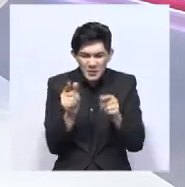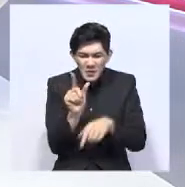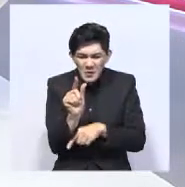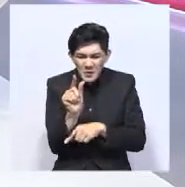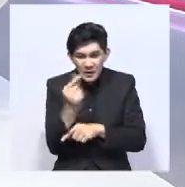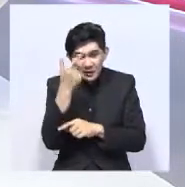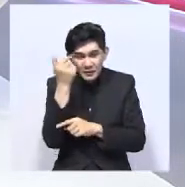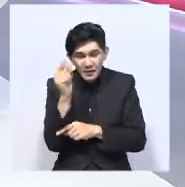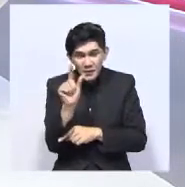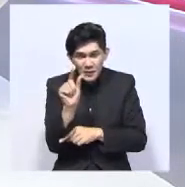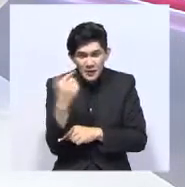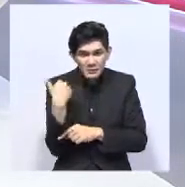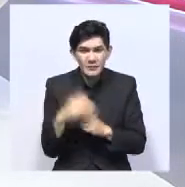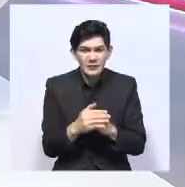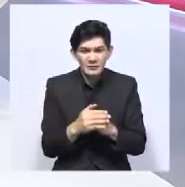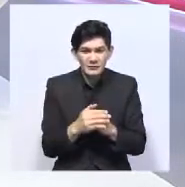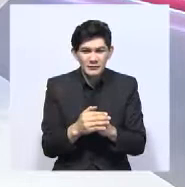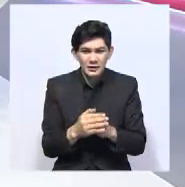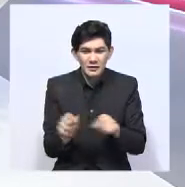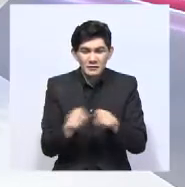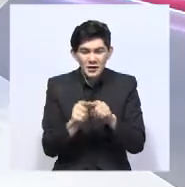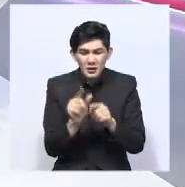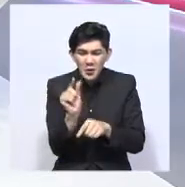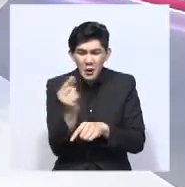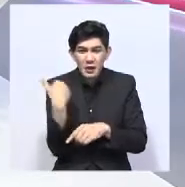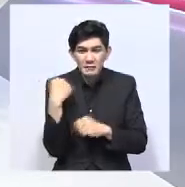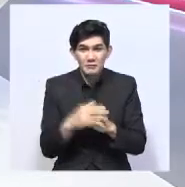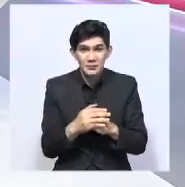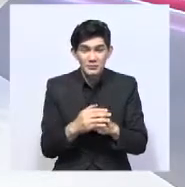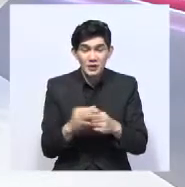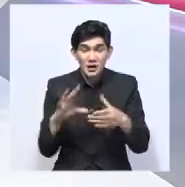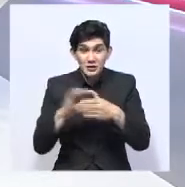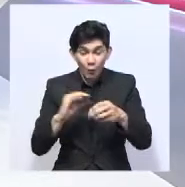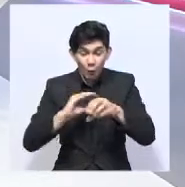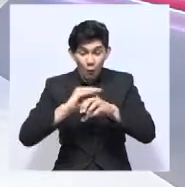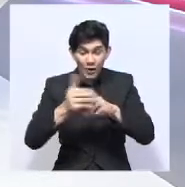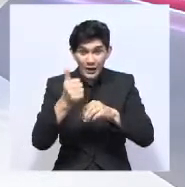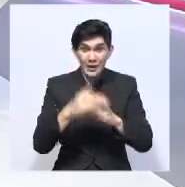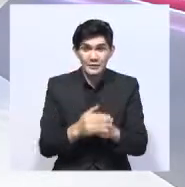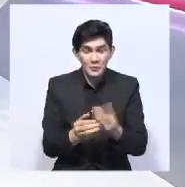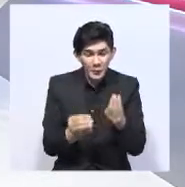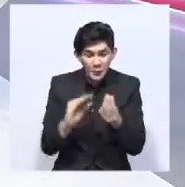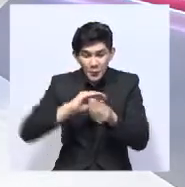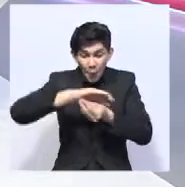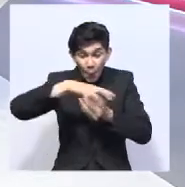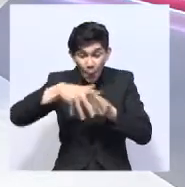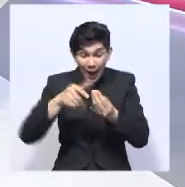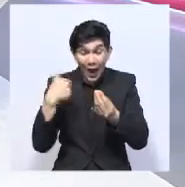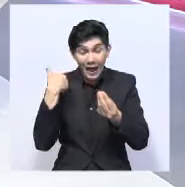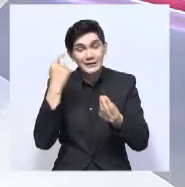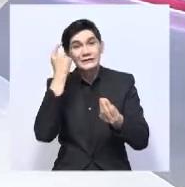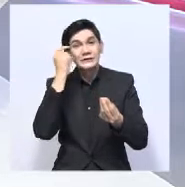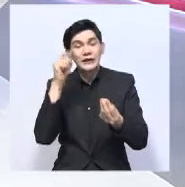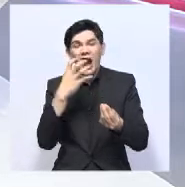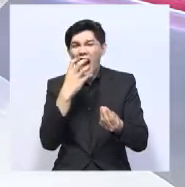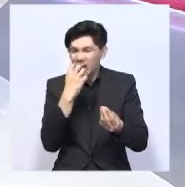นิดเดียวอ่ะหมอนทองเนี่ยเอาเหมือนแม่โป้งอ่ะที่เหลือโอ้โหเนื้อ คุณ ทานชิ้ น เดียวก็อิ่ม แล้วนี่นึกภาพเลยนะเ